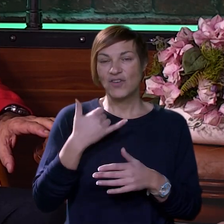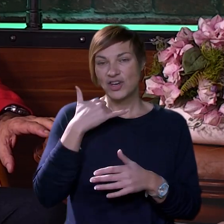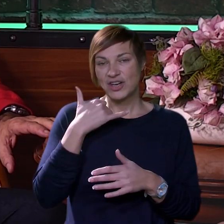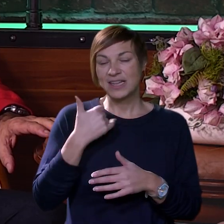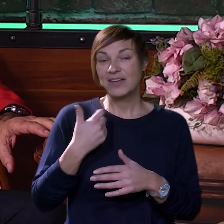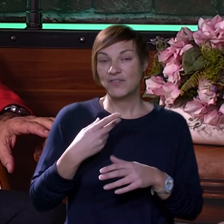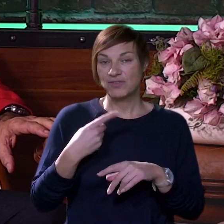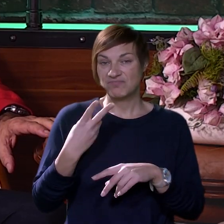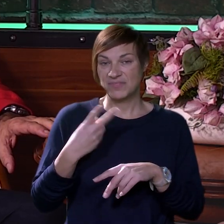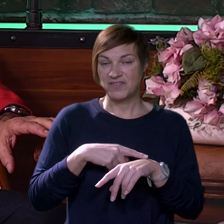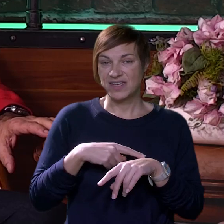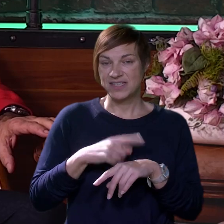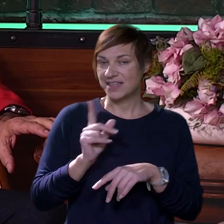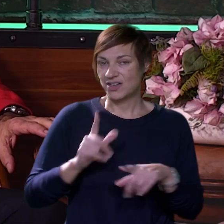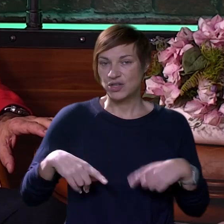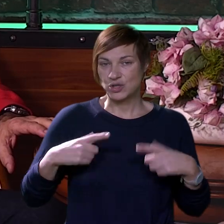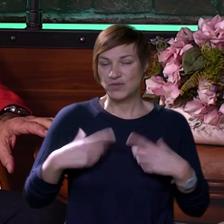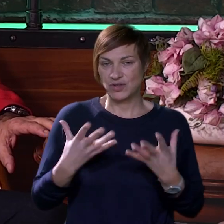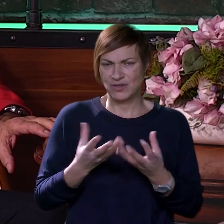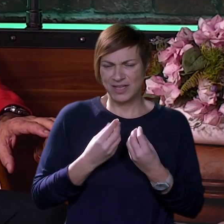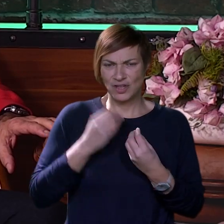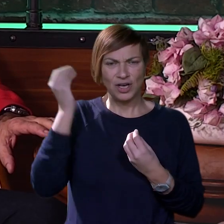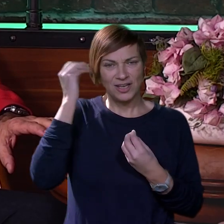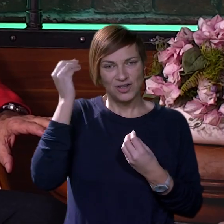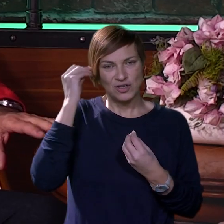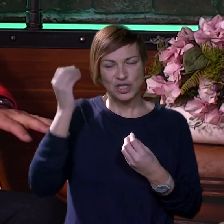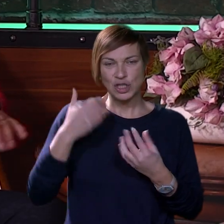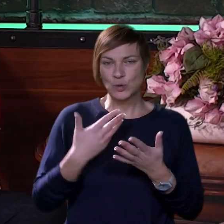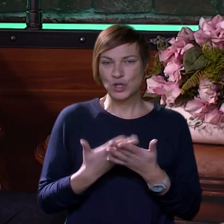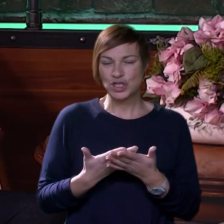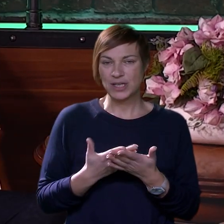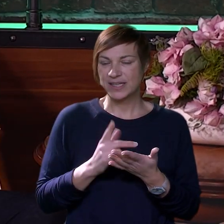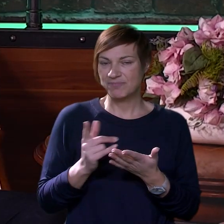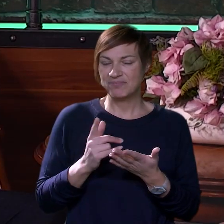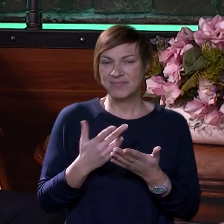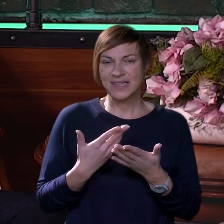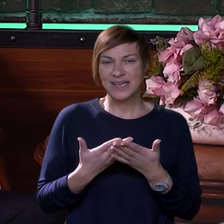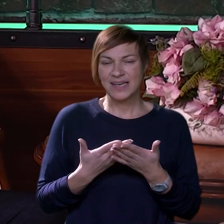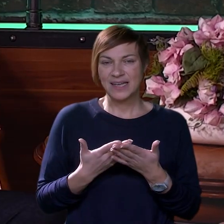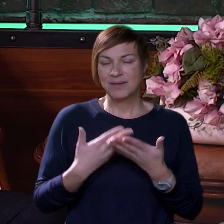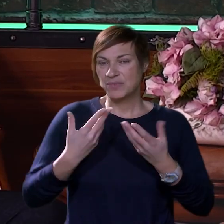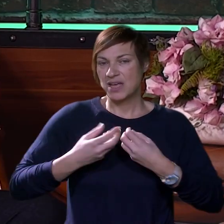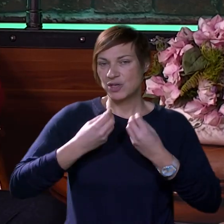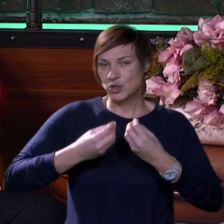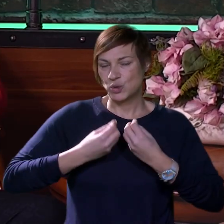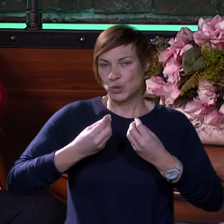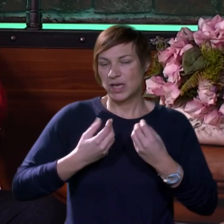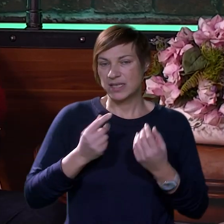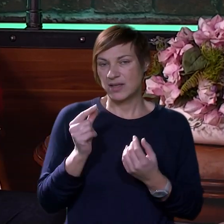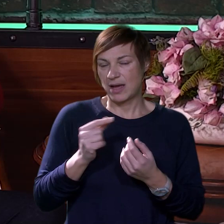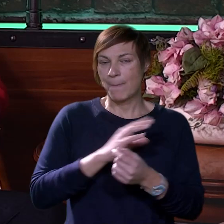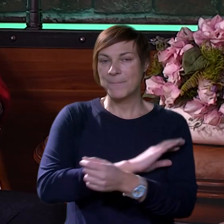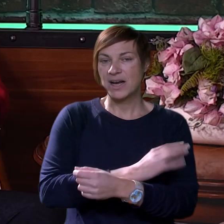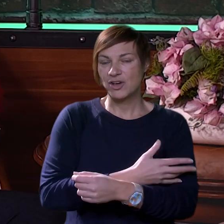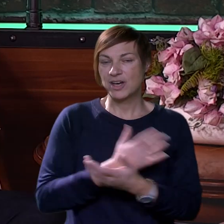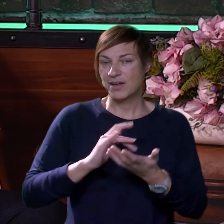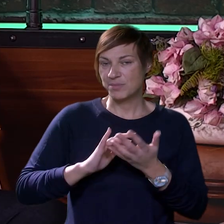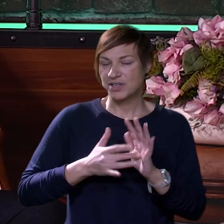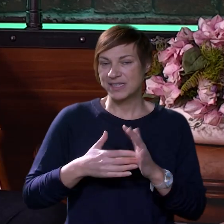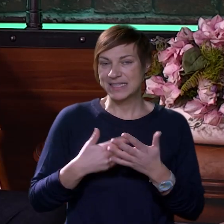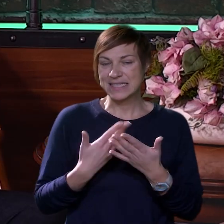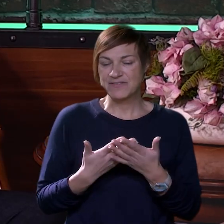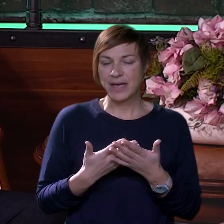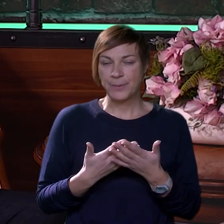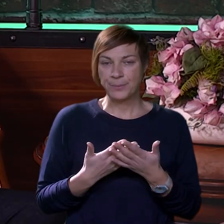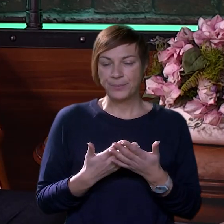na telefon 2 ure i rekao da ga niko u životu nije toliko slušao i nije mu dao i neku sugestiju i nije ga malo ohrabrio i sve.